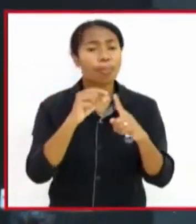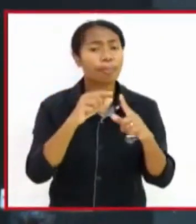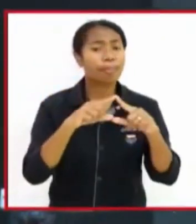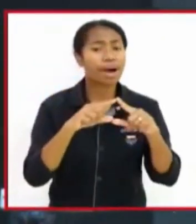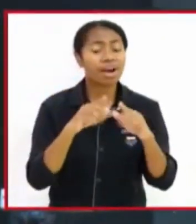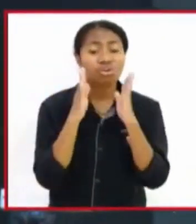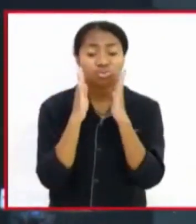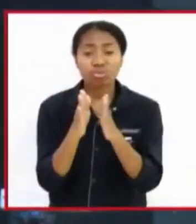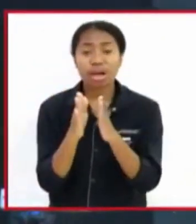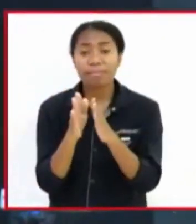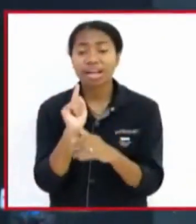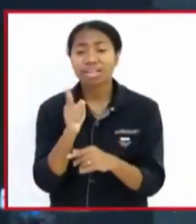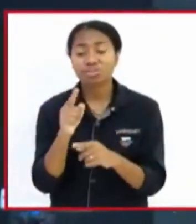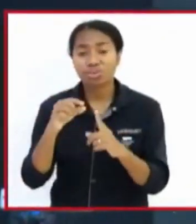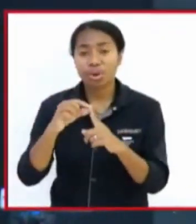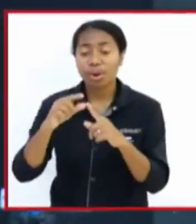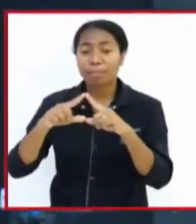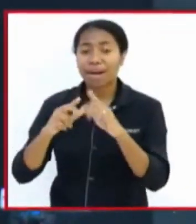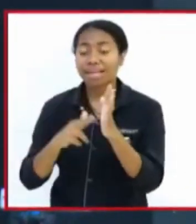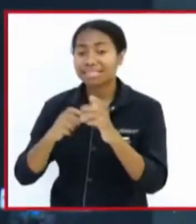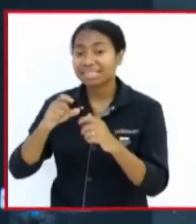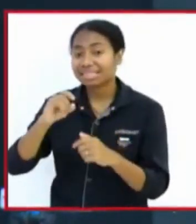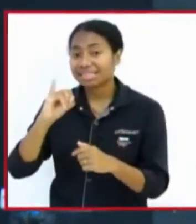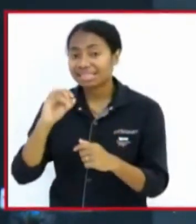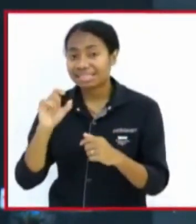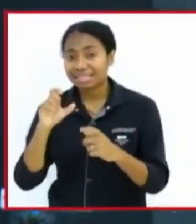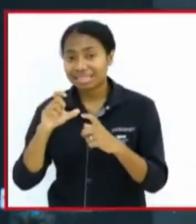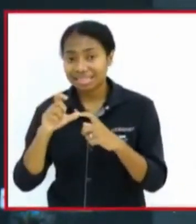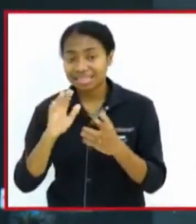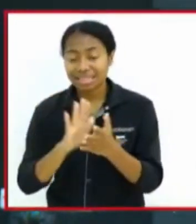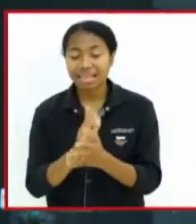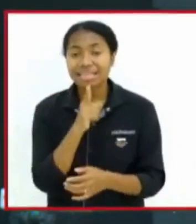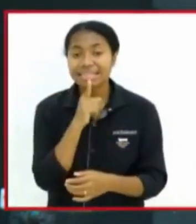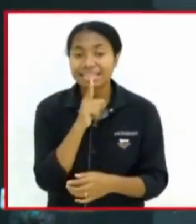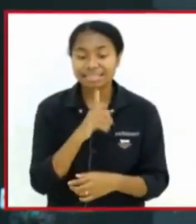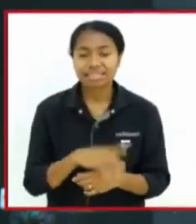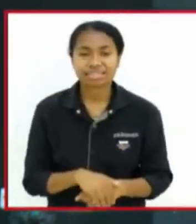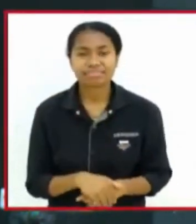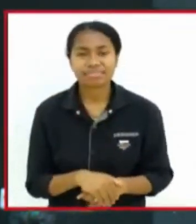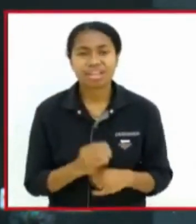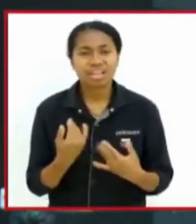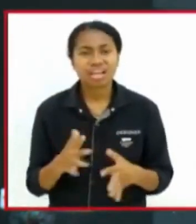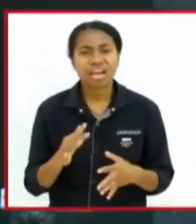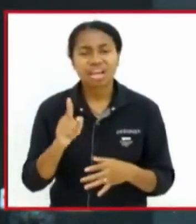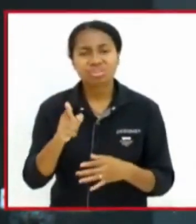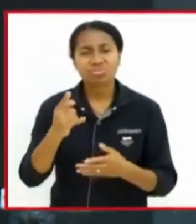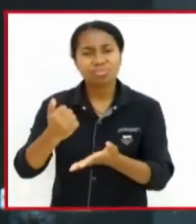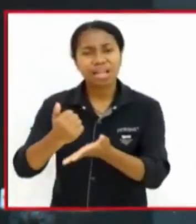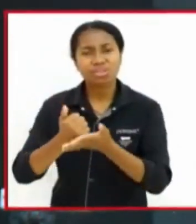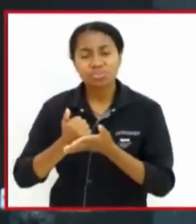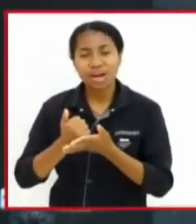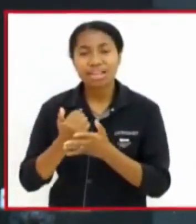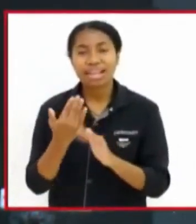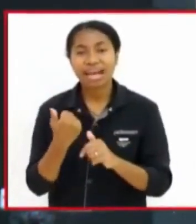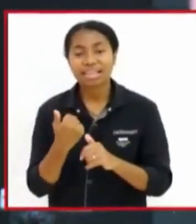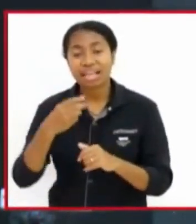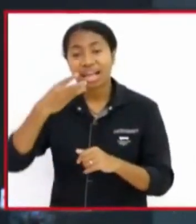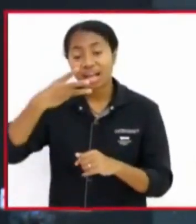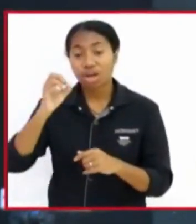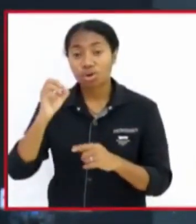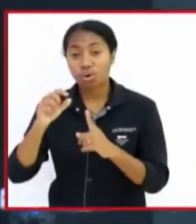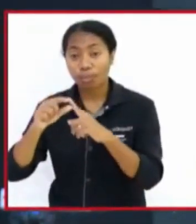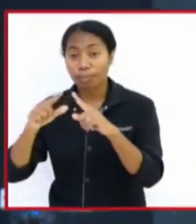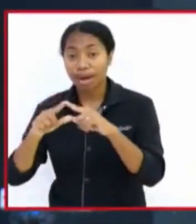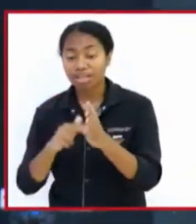Hai terutama Perancis dan Inggris karena itulah balap bantuan segala macam dari Eropa datang